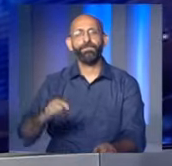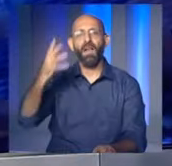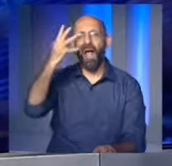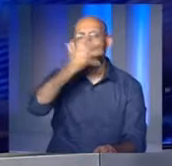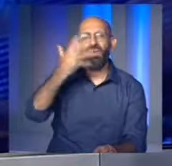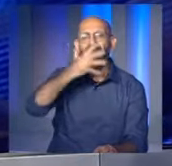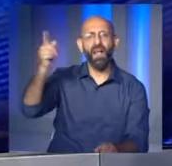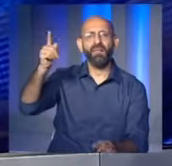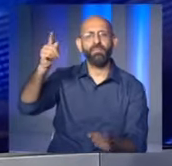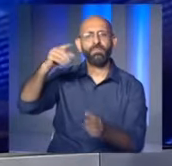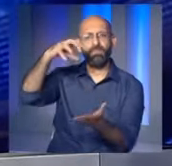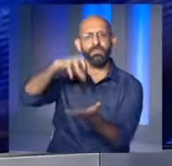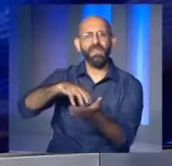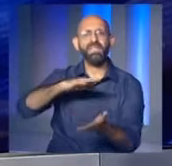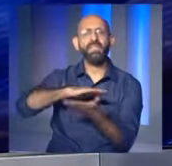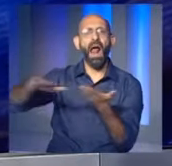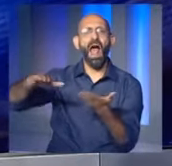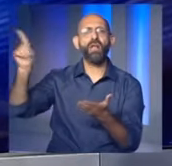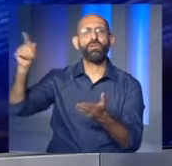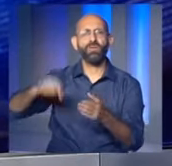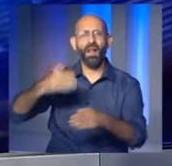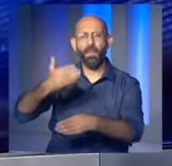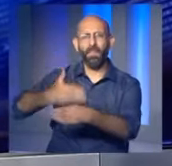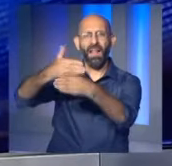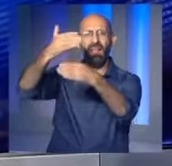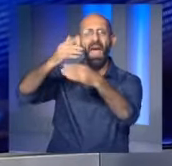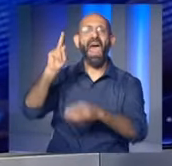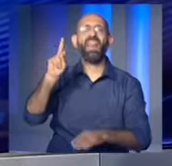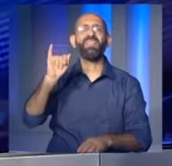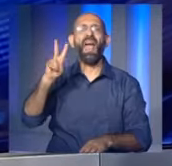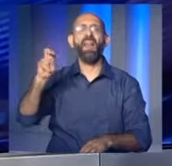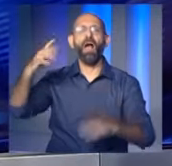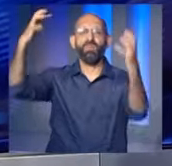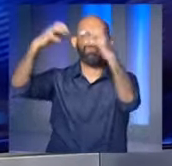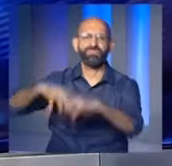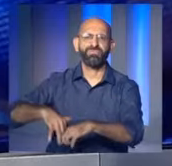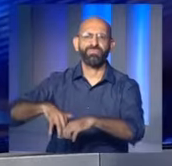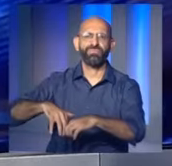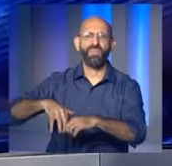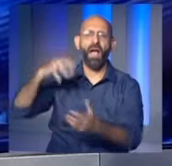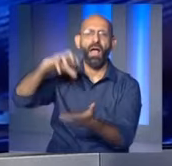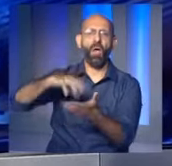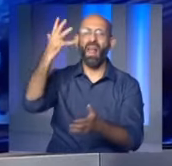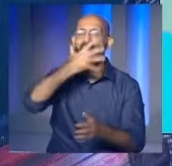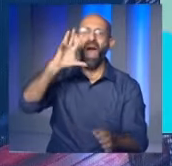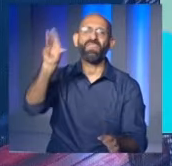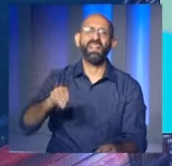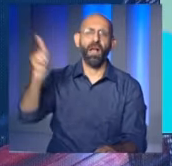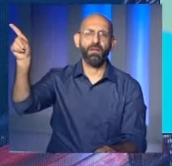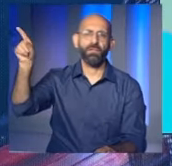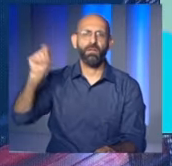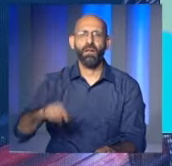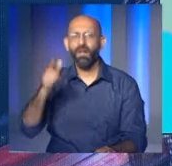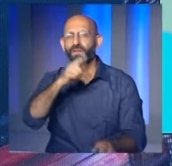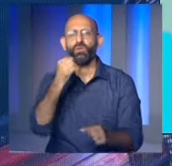أفادت الإذاعة الوطنية في ساحل العاج بانهيار مبنى في ريفييرا بالميراي في أبيجان، وأشارت المعلومات إلى أنه تم